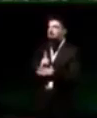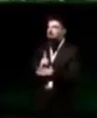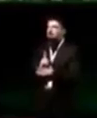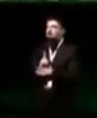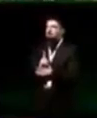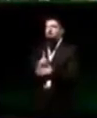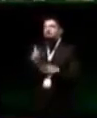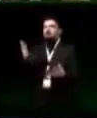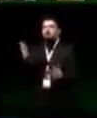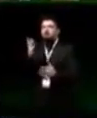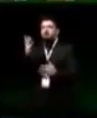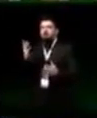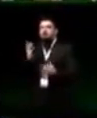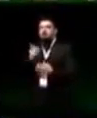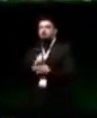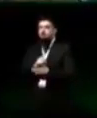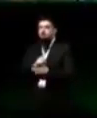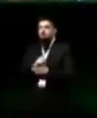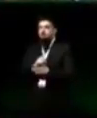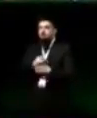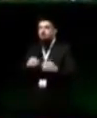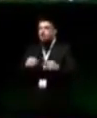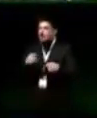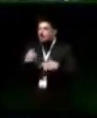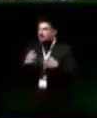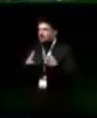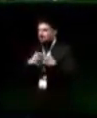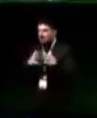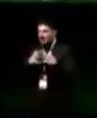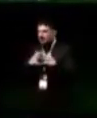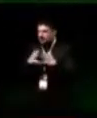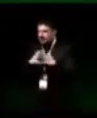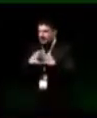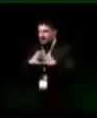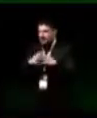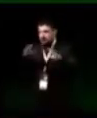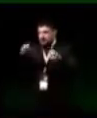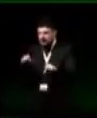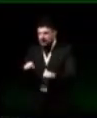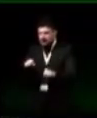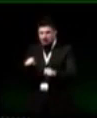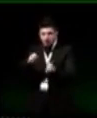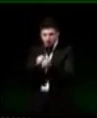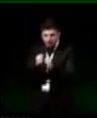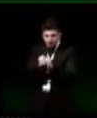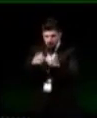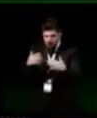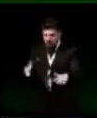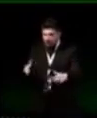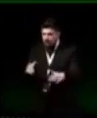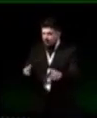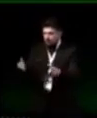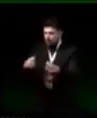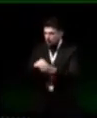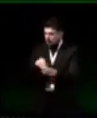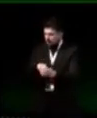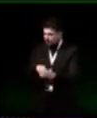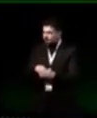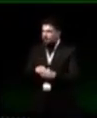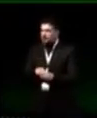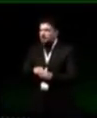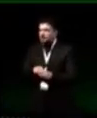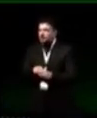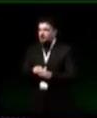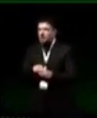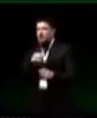probabilmente la battaglia più impegnativa che avrà dovuto combattere questa comunità avrà